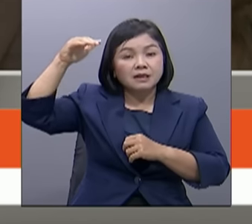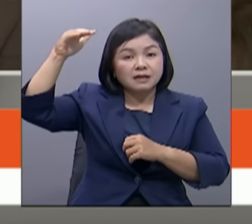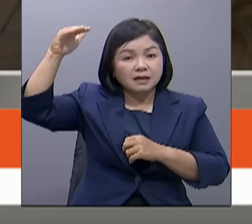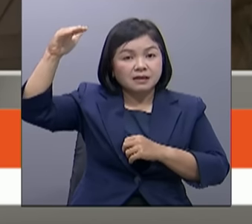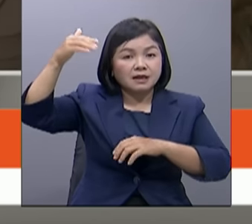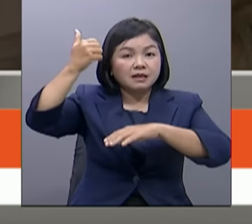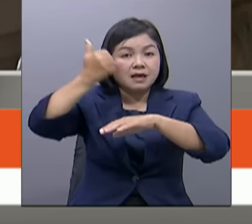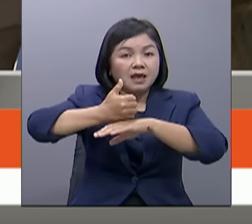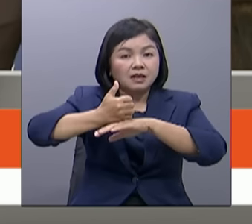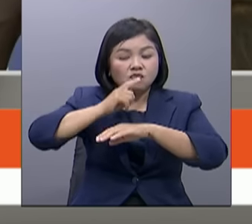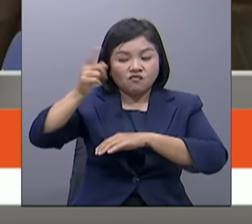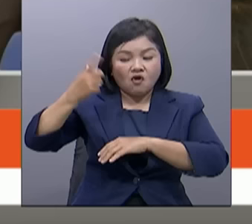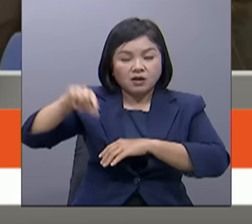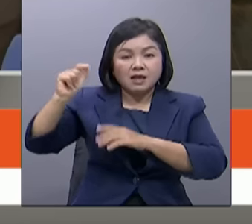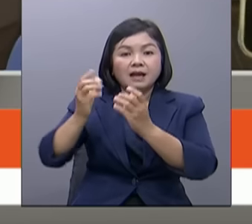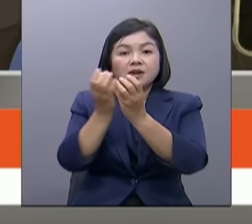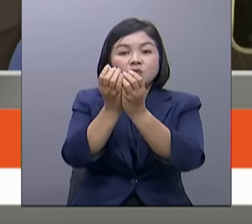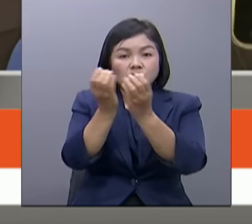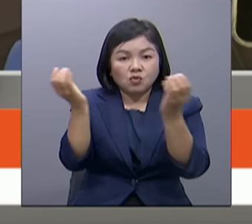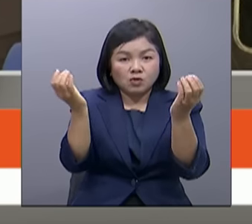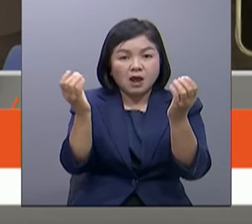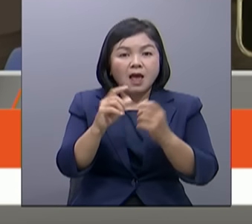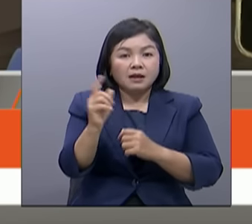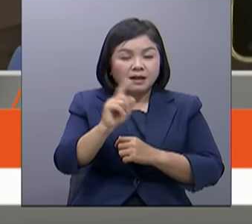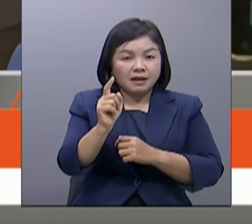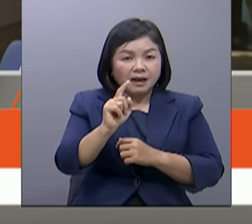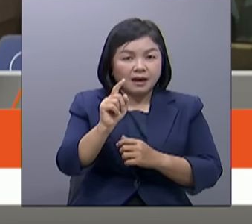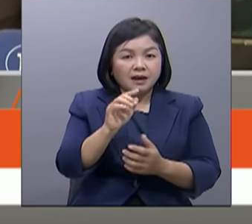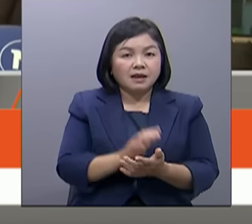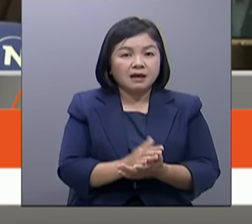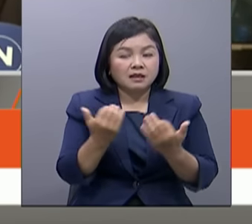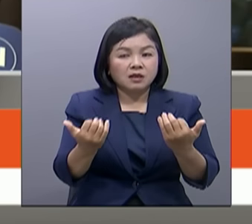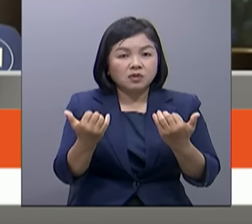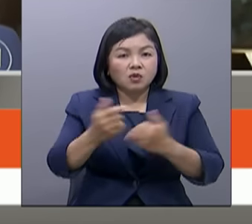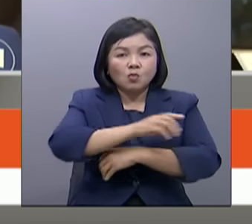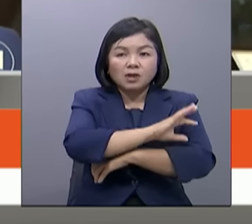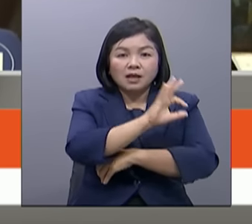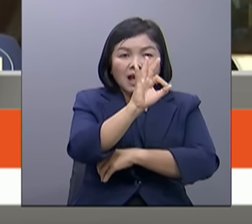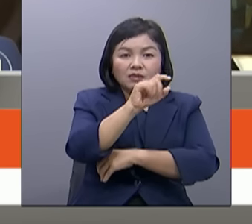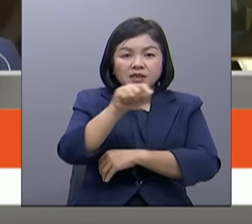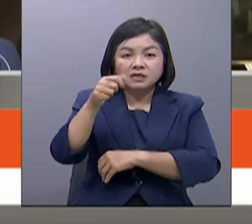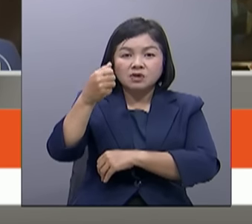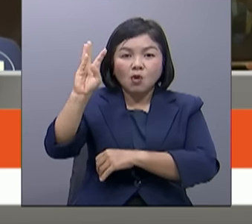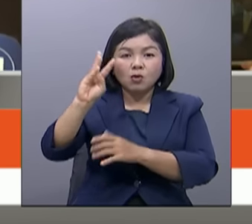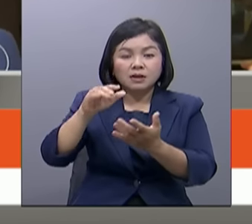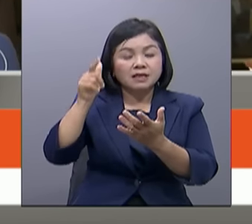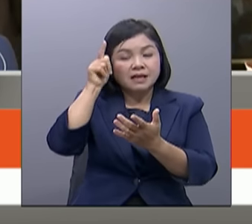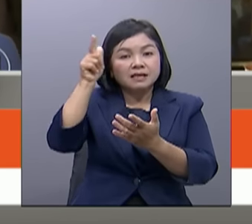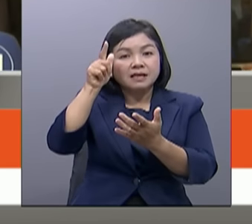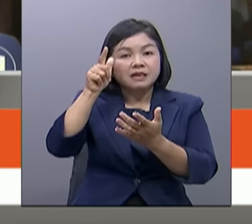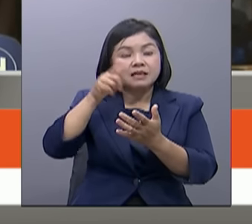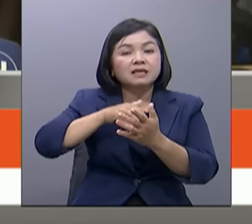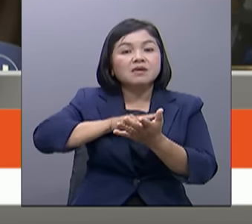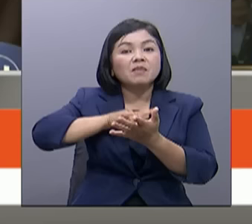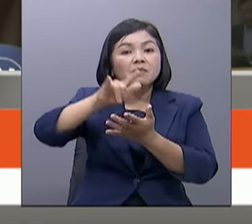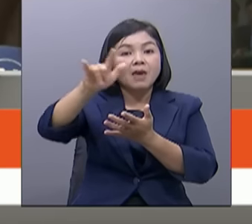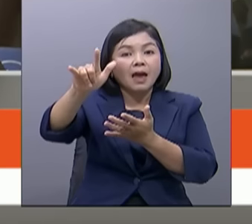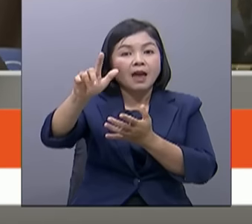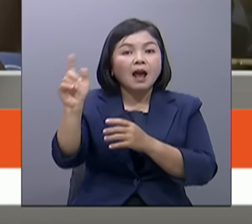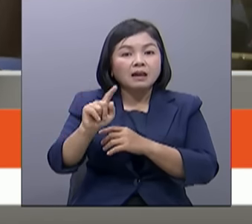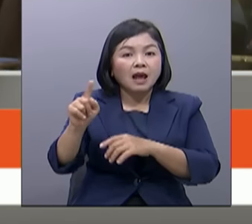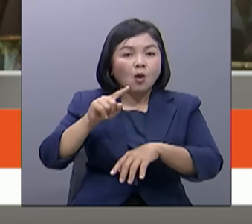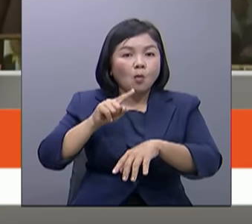าที่นายใหญ่ท่านขอศาลเนี่ยนะครับคือตั้งแต่วันที่9ถึง16เนี่ยนะฮะคดีคุณเศรษฐาเนี่ยจะนัดอ่าน